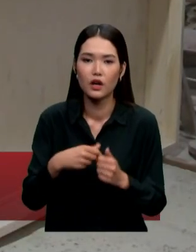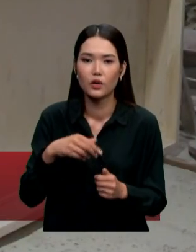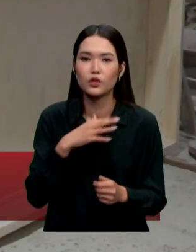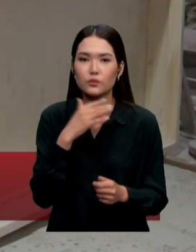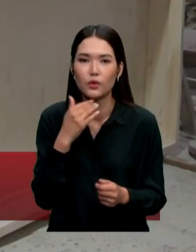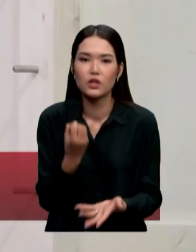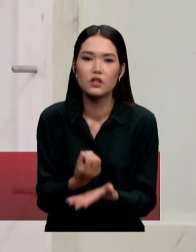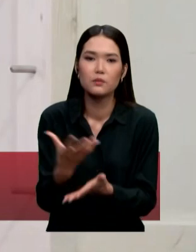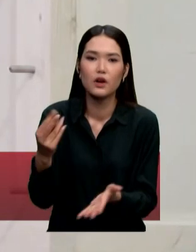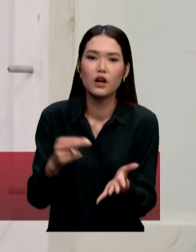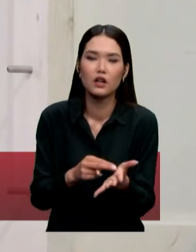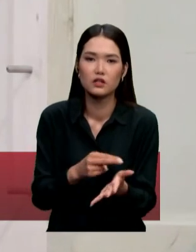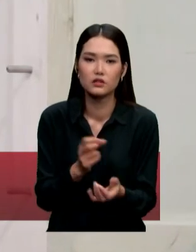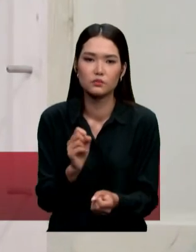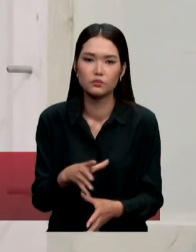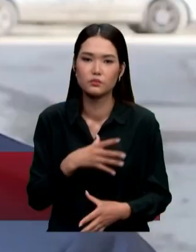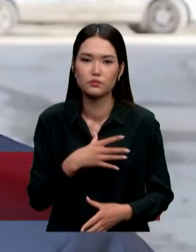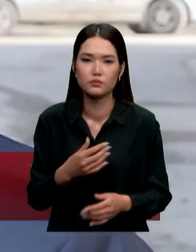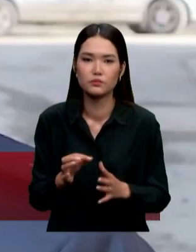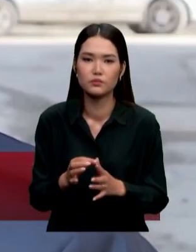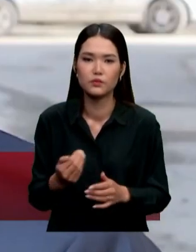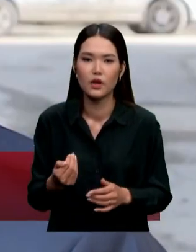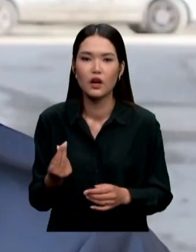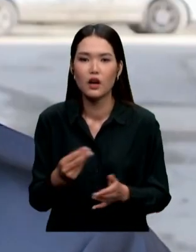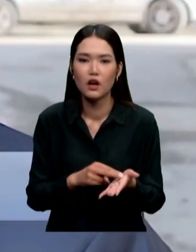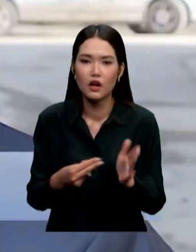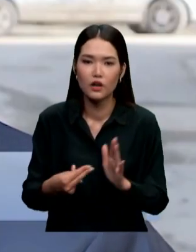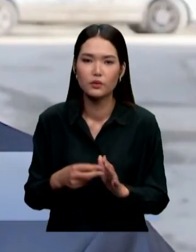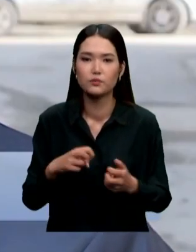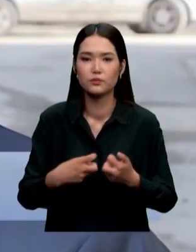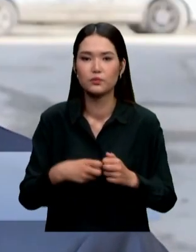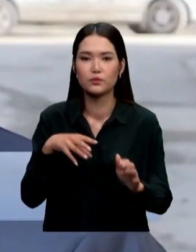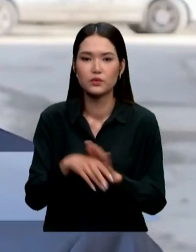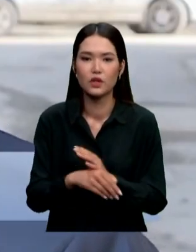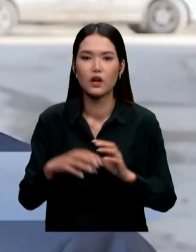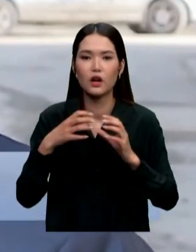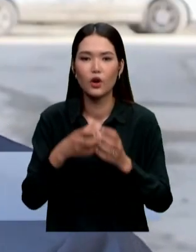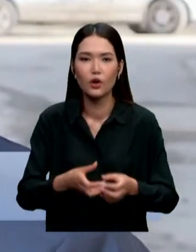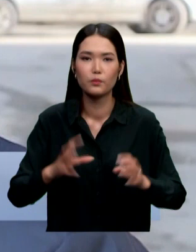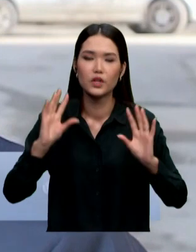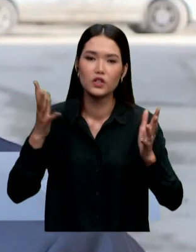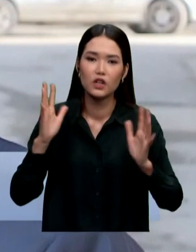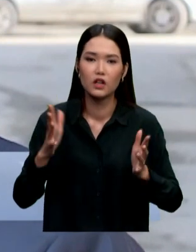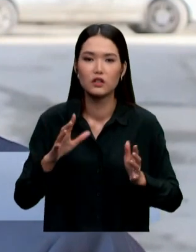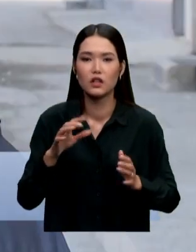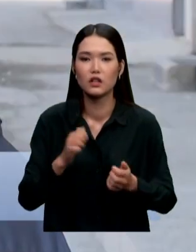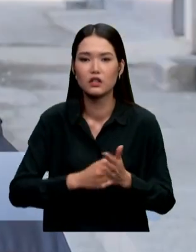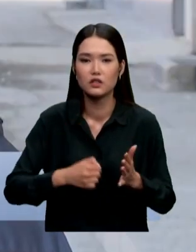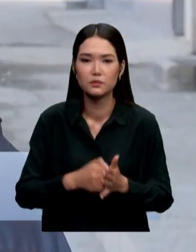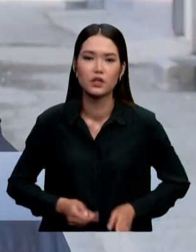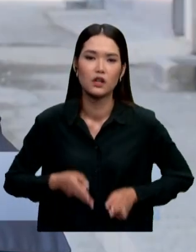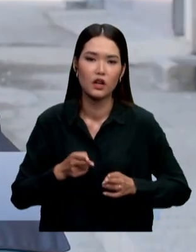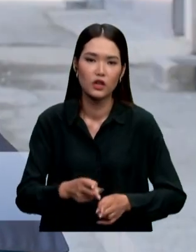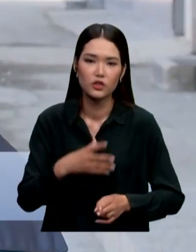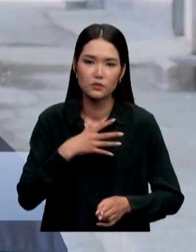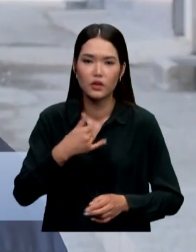себеп қымбатшылық пен жоқшылық. Ақшаның жетіспеушілігінен, әлеуметтік жағдайдың болмауынан қылмыс жасайды. Қазіргі